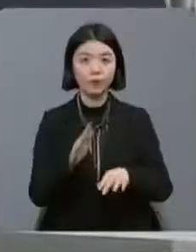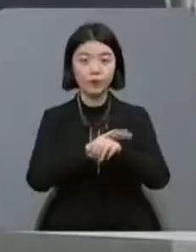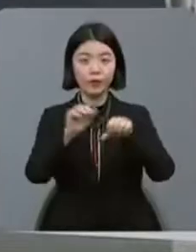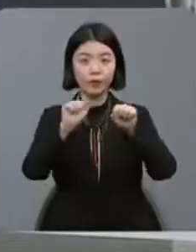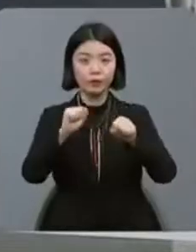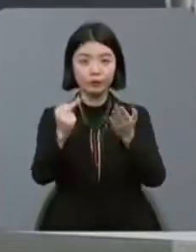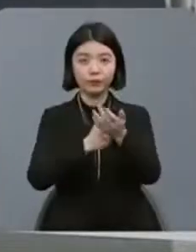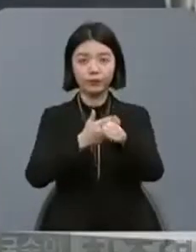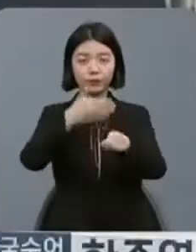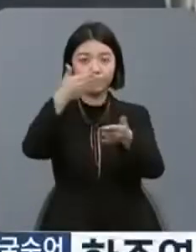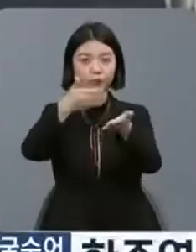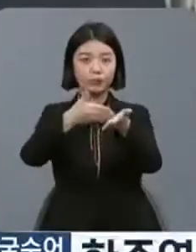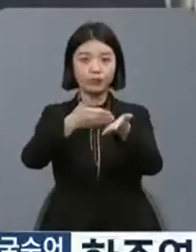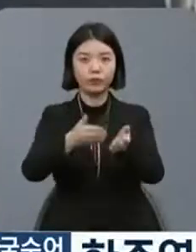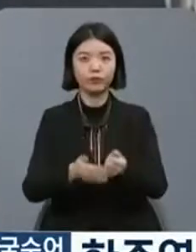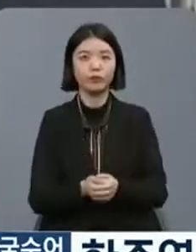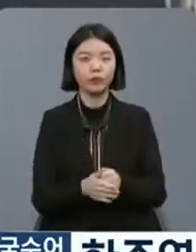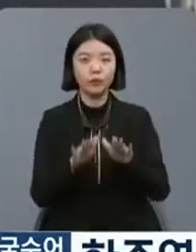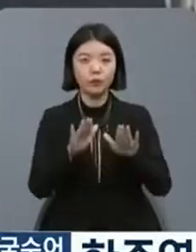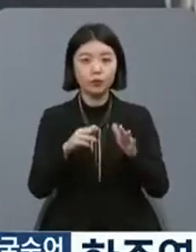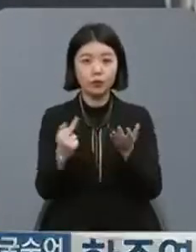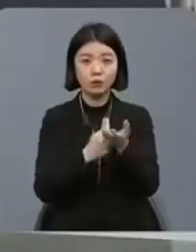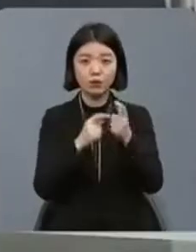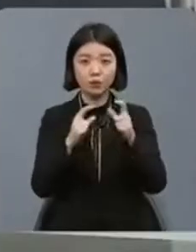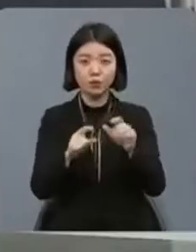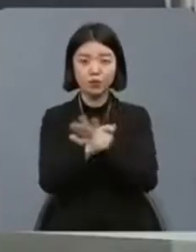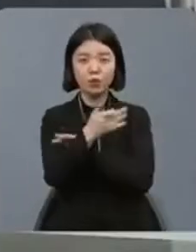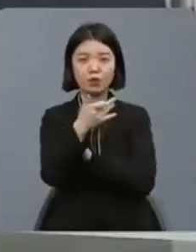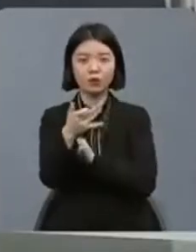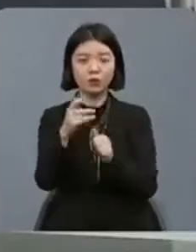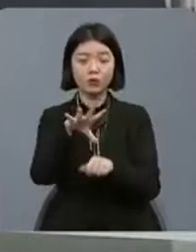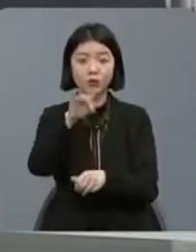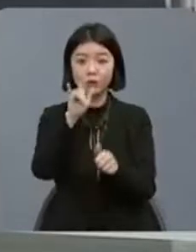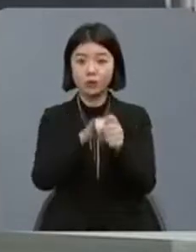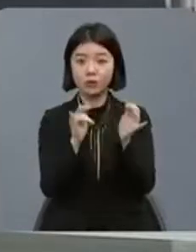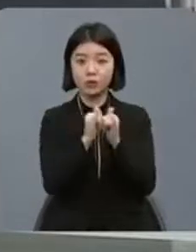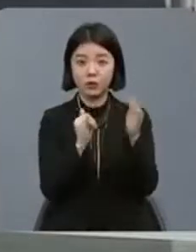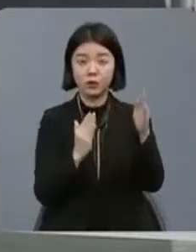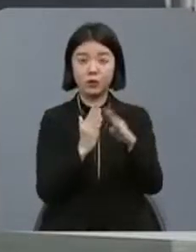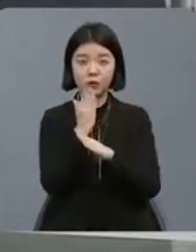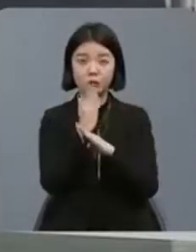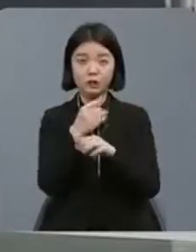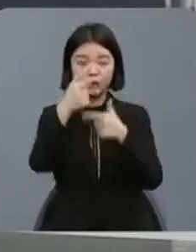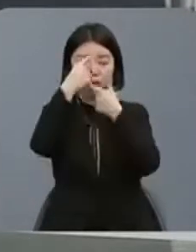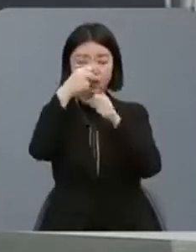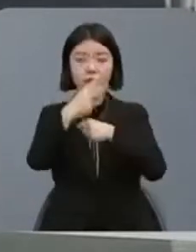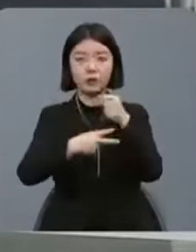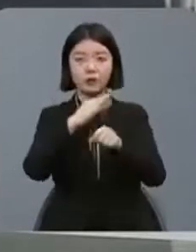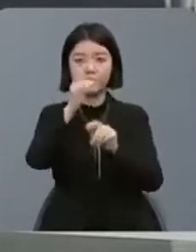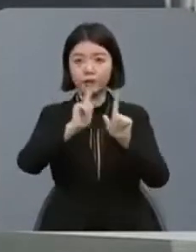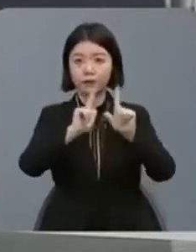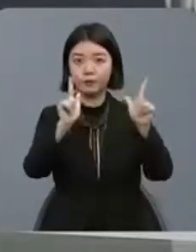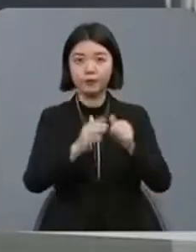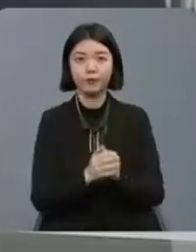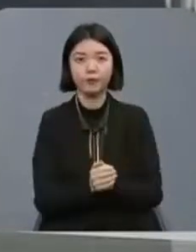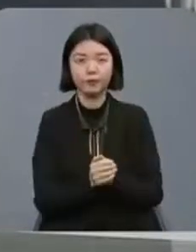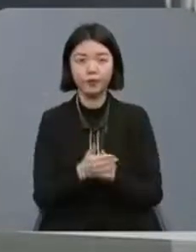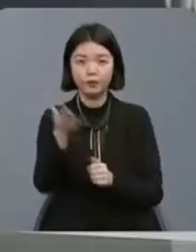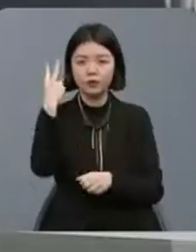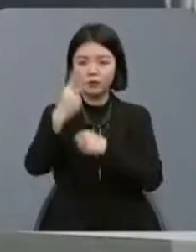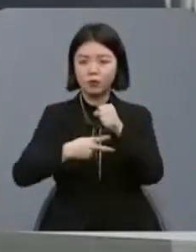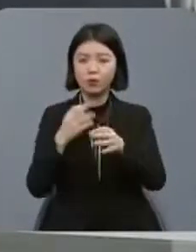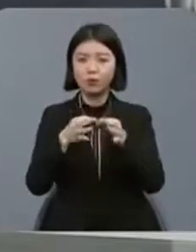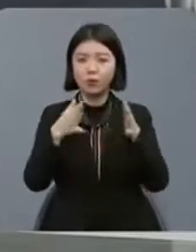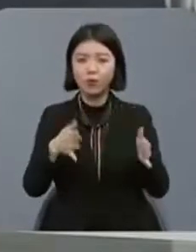여러분 안녕하십니까? 제주 9시 뉴스입니다. 오늘은 제주에서 코로나19 첫 확진자가 나온 지 꼭 2년 되는 날입니다. 지난 2년